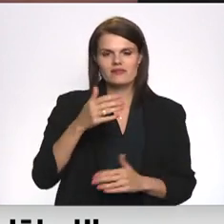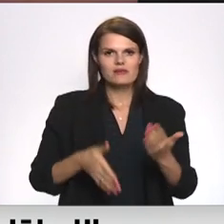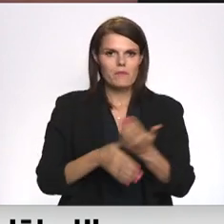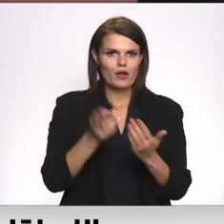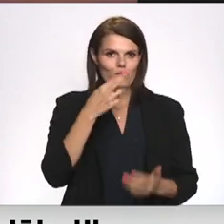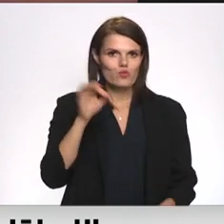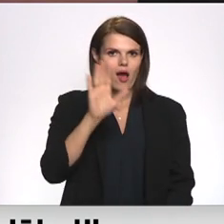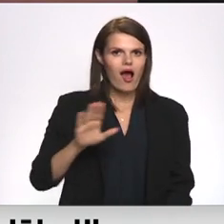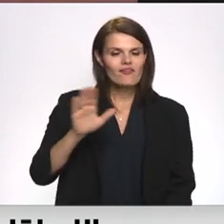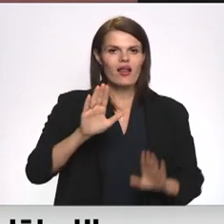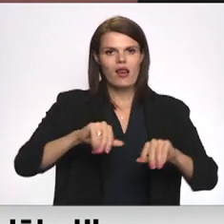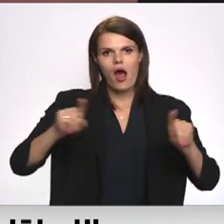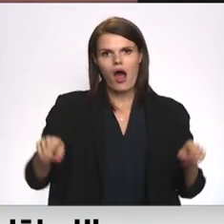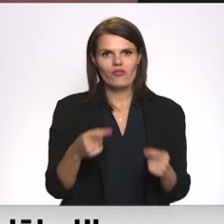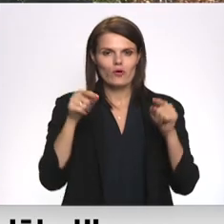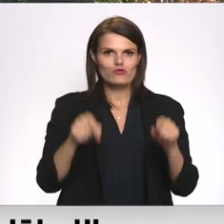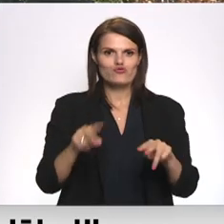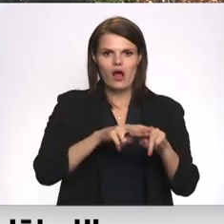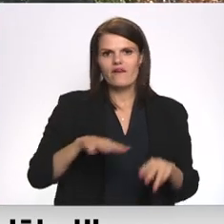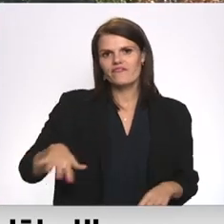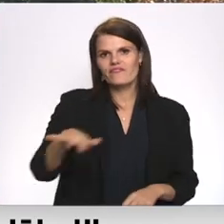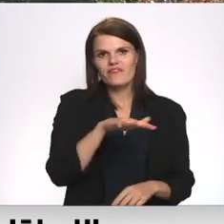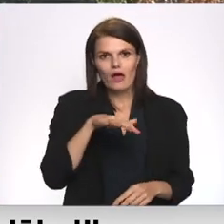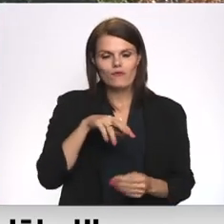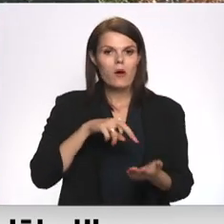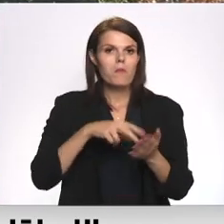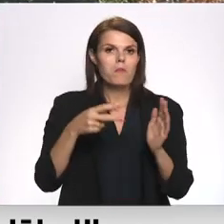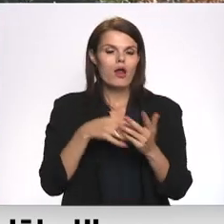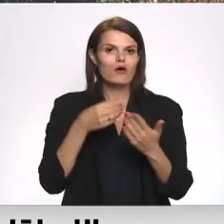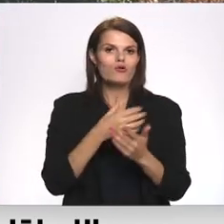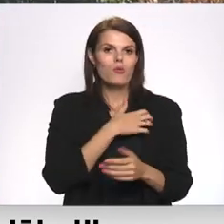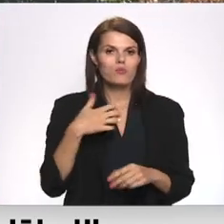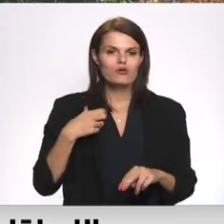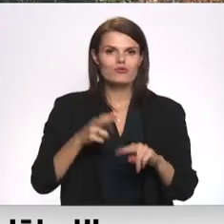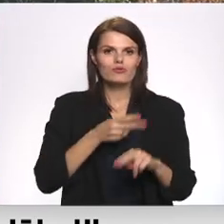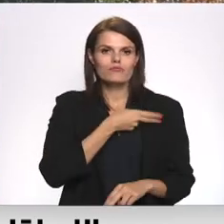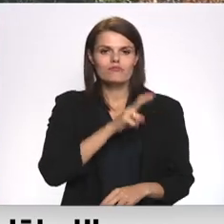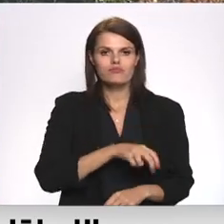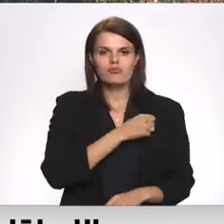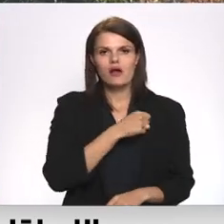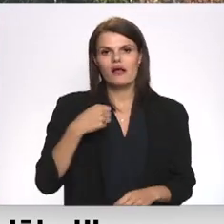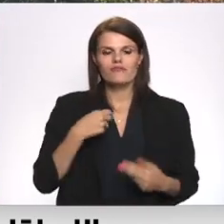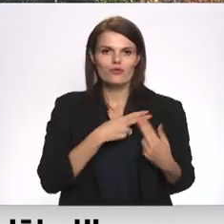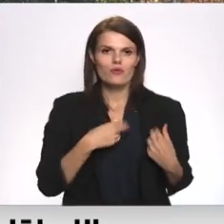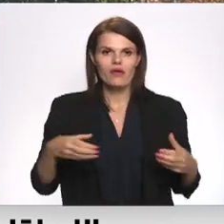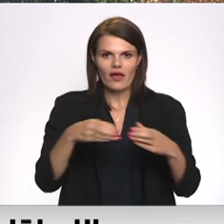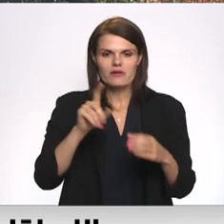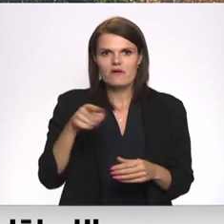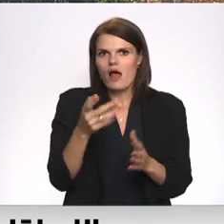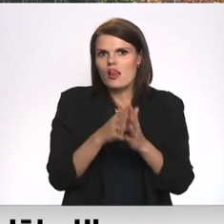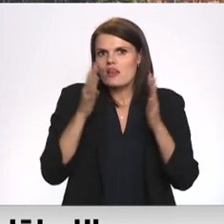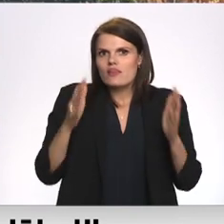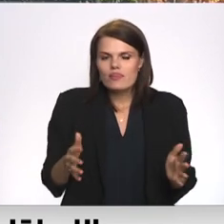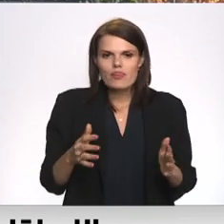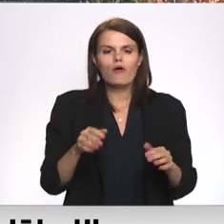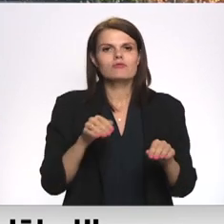valsts, lai attīstītu šo to komplektu. Plānu gan pašvaldībai, gan kritušo karavīru piemiņas biedrībai Lestene vēl ir daudz.